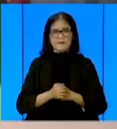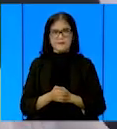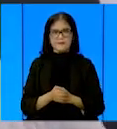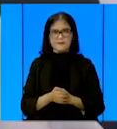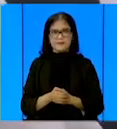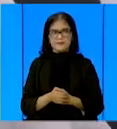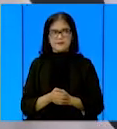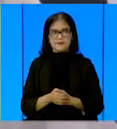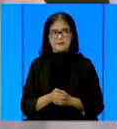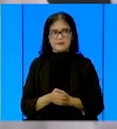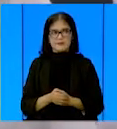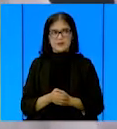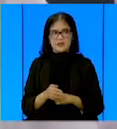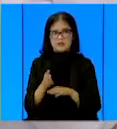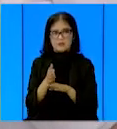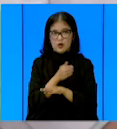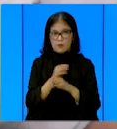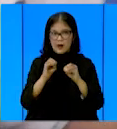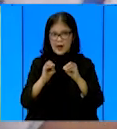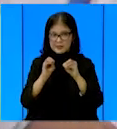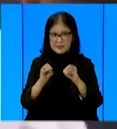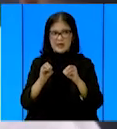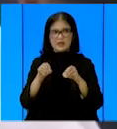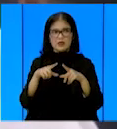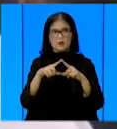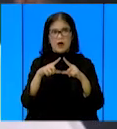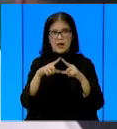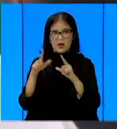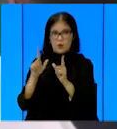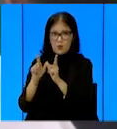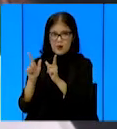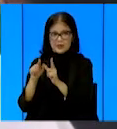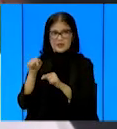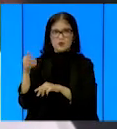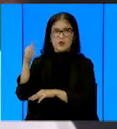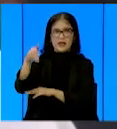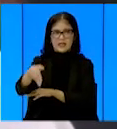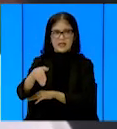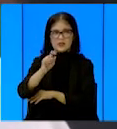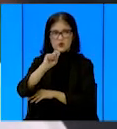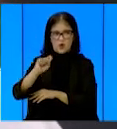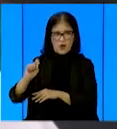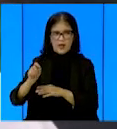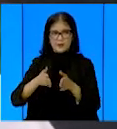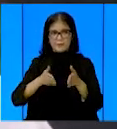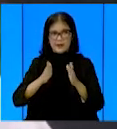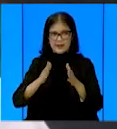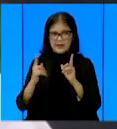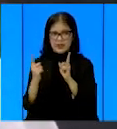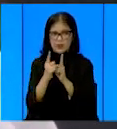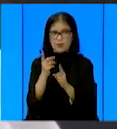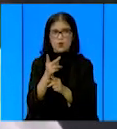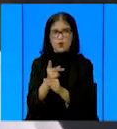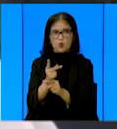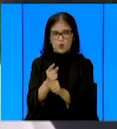Sebelum mengajak Tri Adinata dan muridnya konser, Alan menyempatkan diri ke Medan, menjumpai Tri Adinata di sekolah tempat